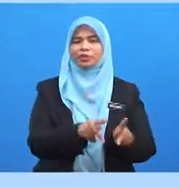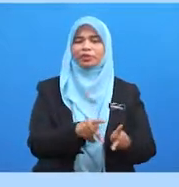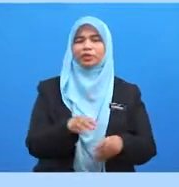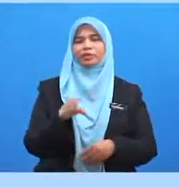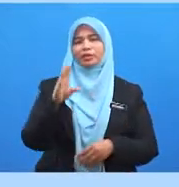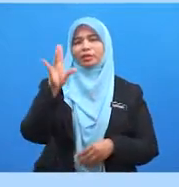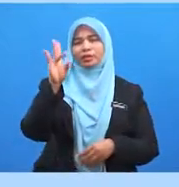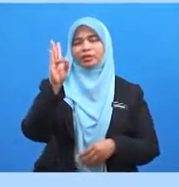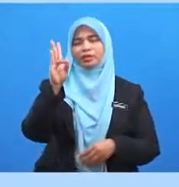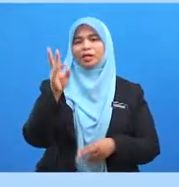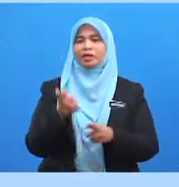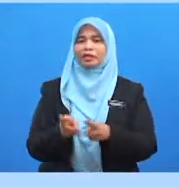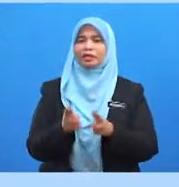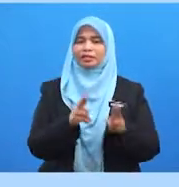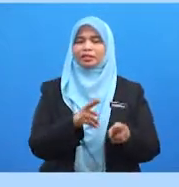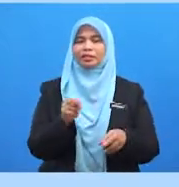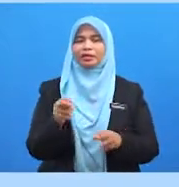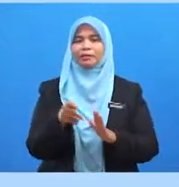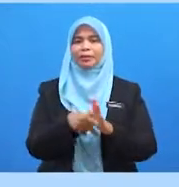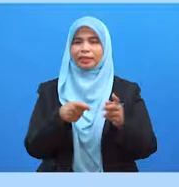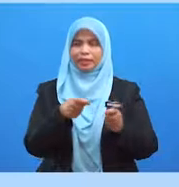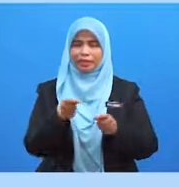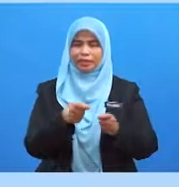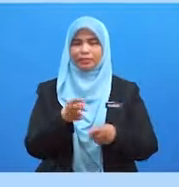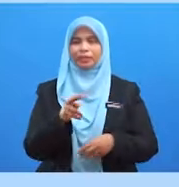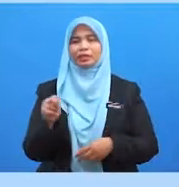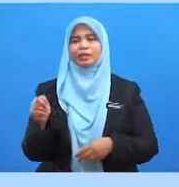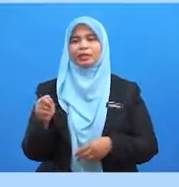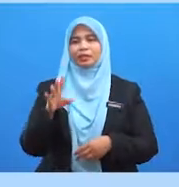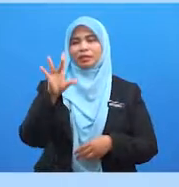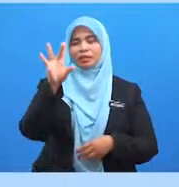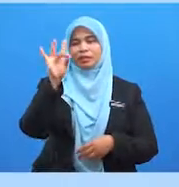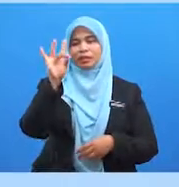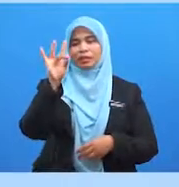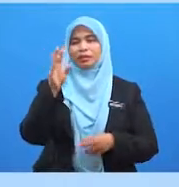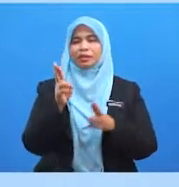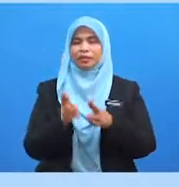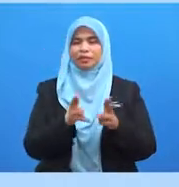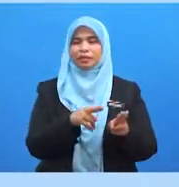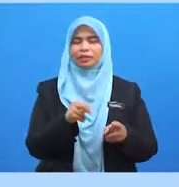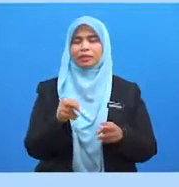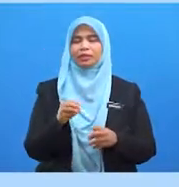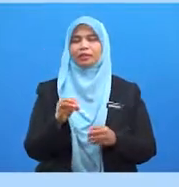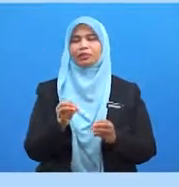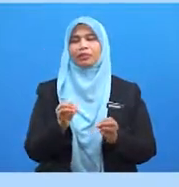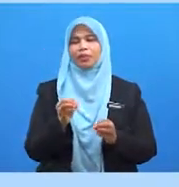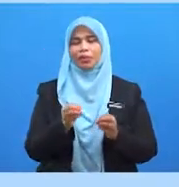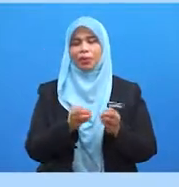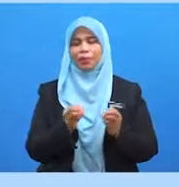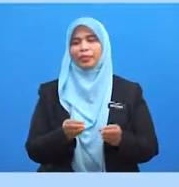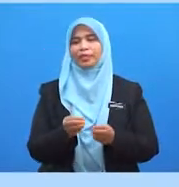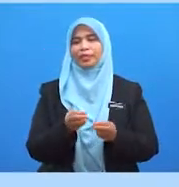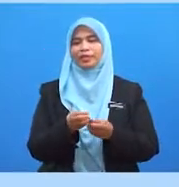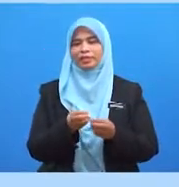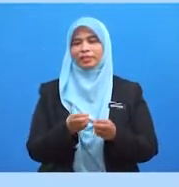yang ketujuh, rancangan pentadbiran, yang kelapan, rancangan operasi,